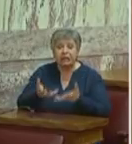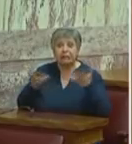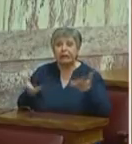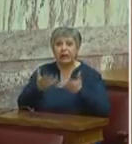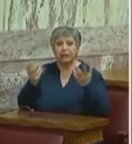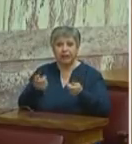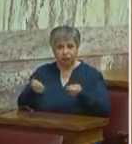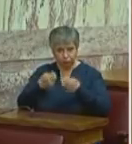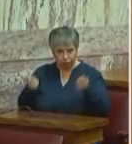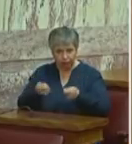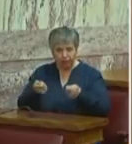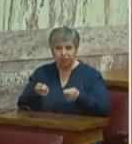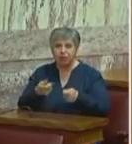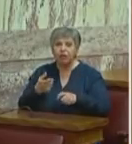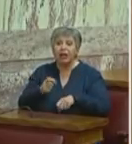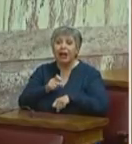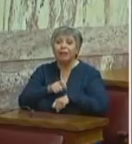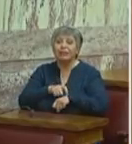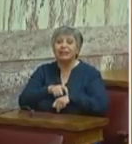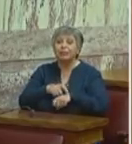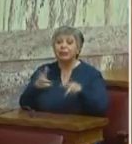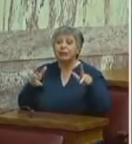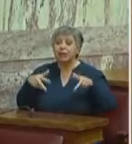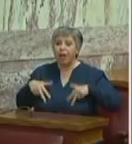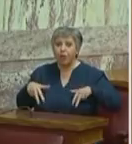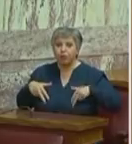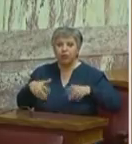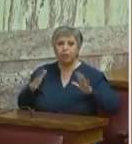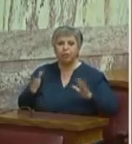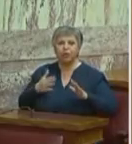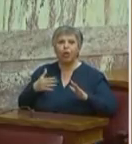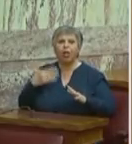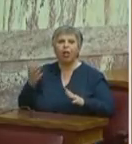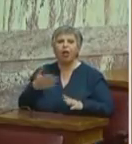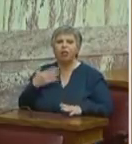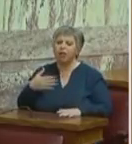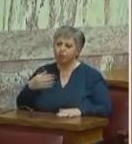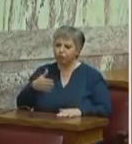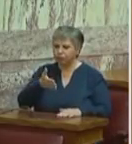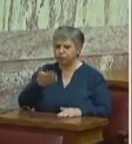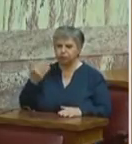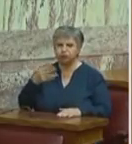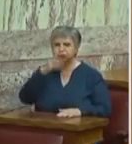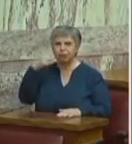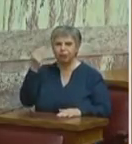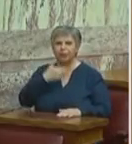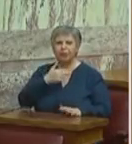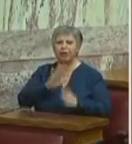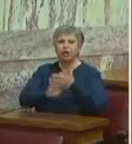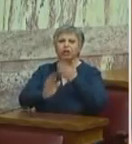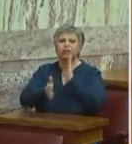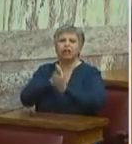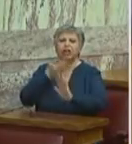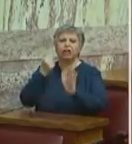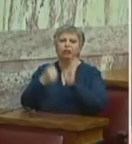τους. Υπερπίστεως και πατρίδος δηλαδή. Και στα πλαίσια των καθηκόντων των υπουργών, πήγαν, αν